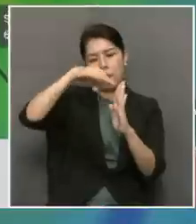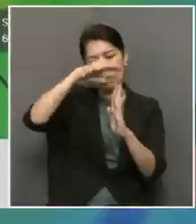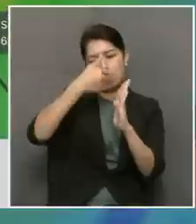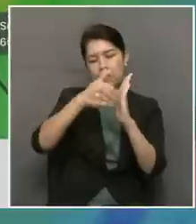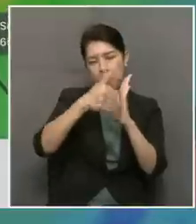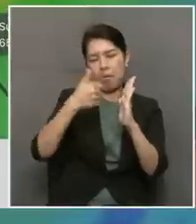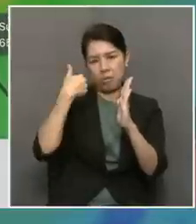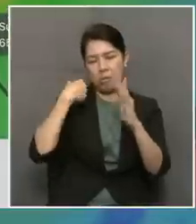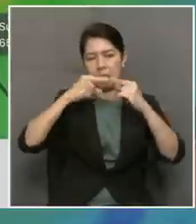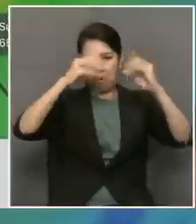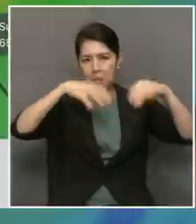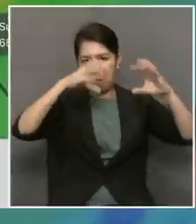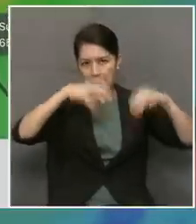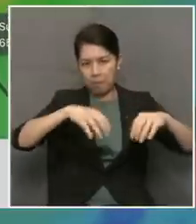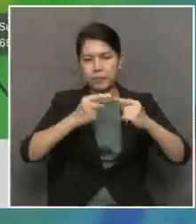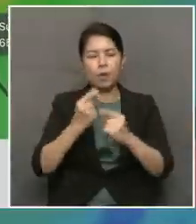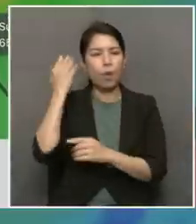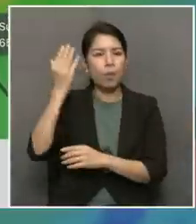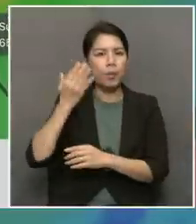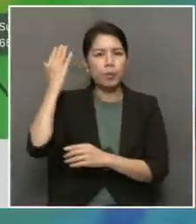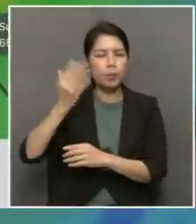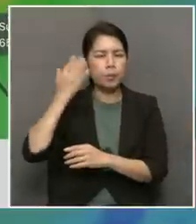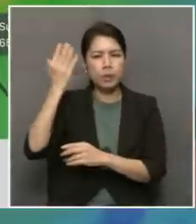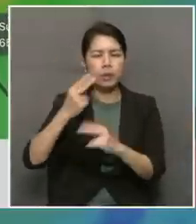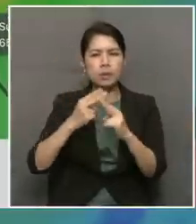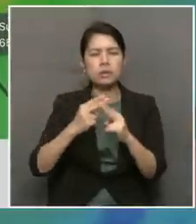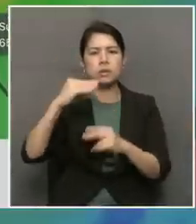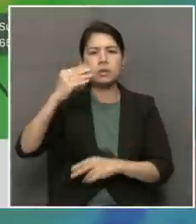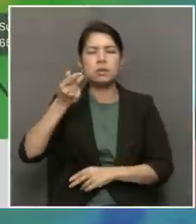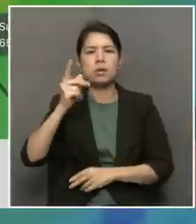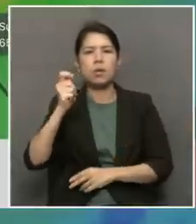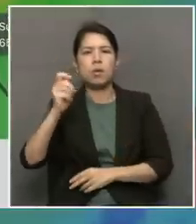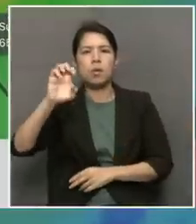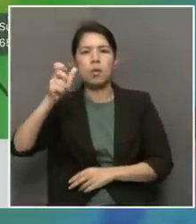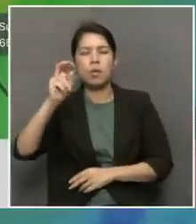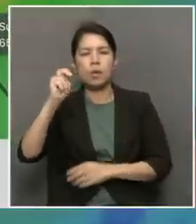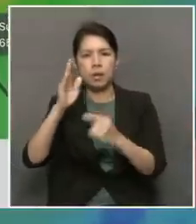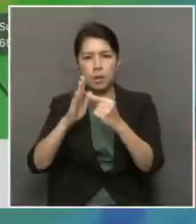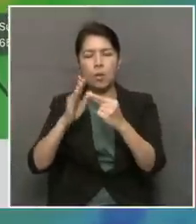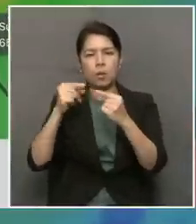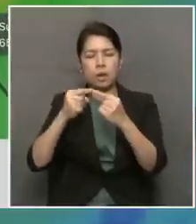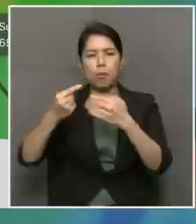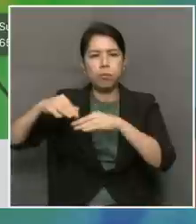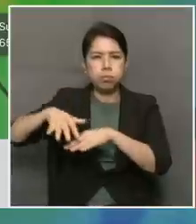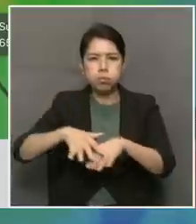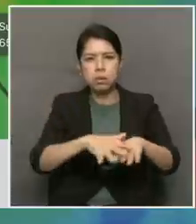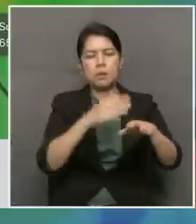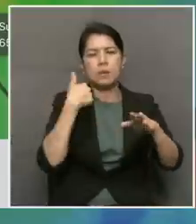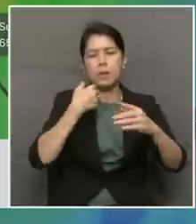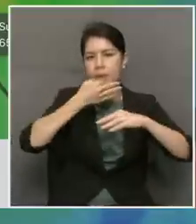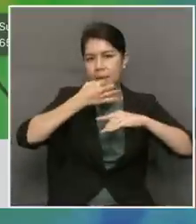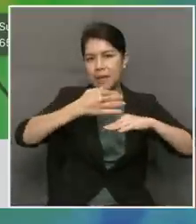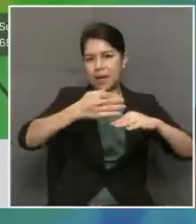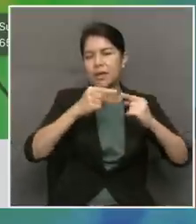เหนือพายุใต้ฝุ่นโคอินุลูกนี้มีแนวโน้มจะเคลื่อนตัวลงสู่ทะเลจีนใต้ในช่วงวันที่ 5-6ตุลาคมก็เลยคาด